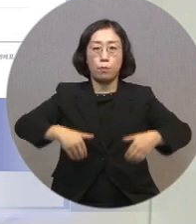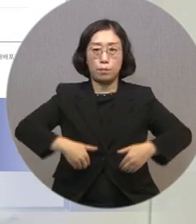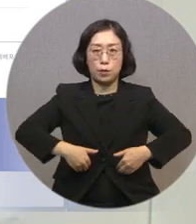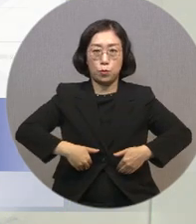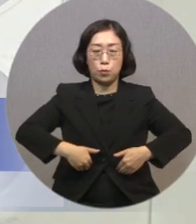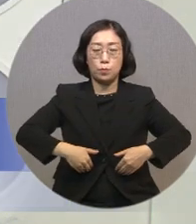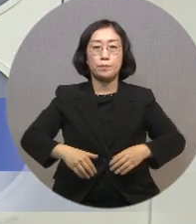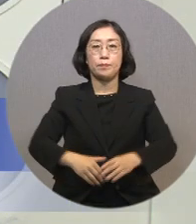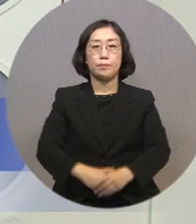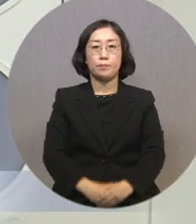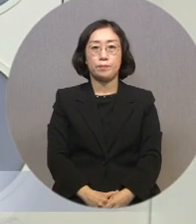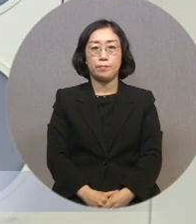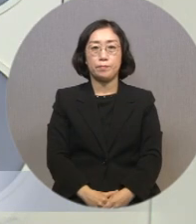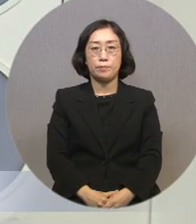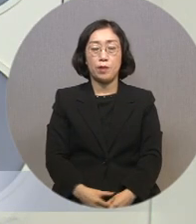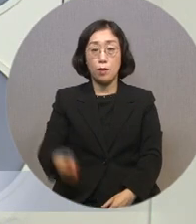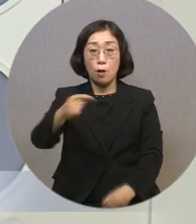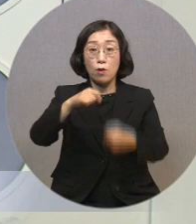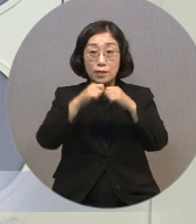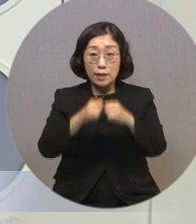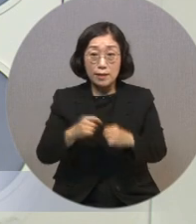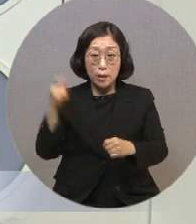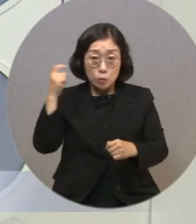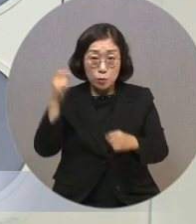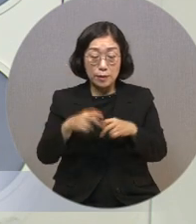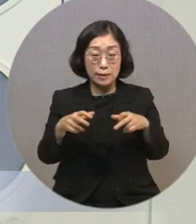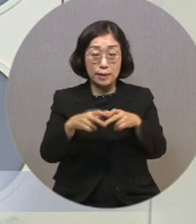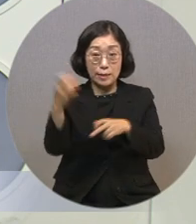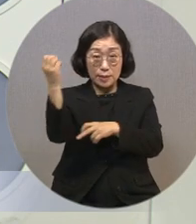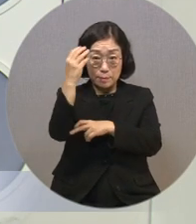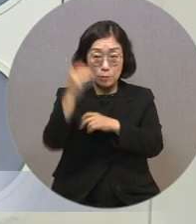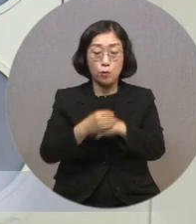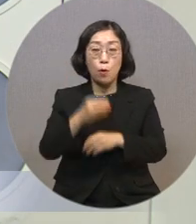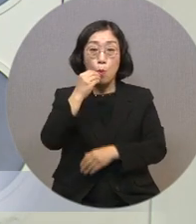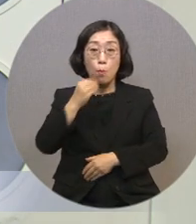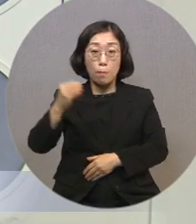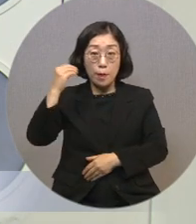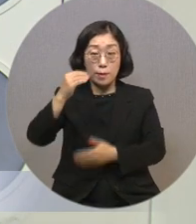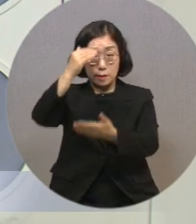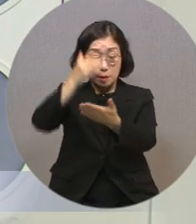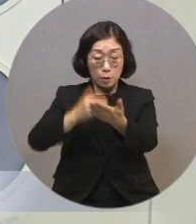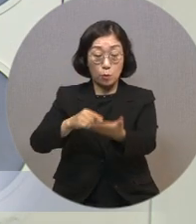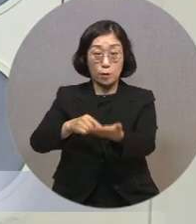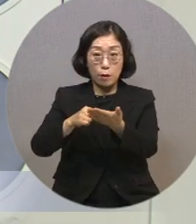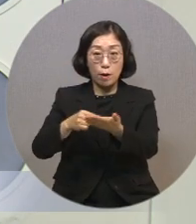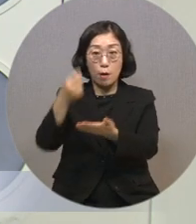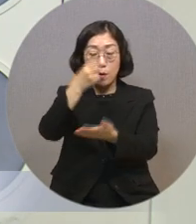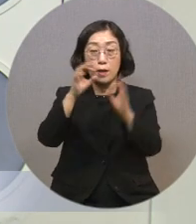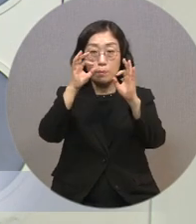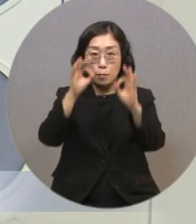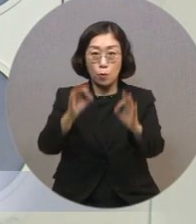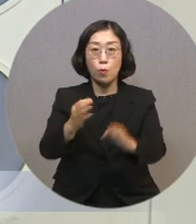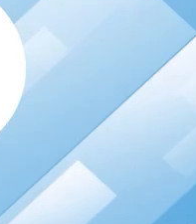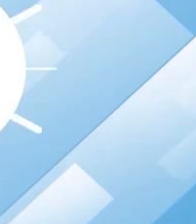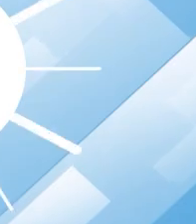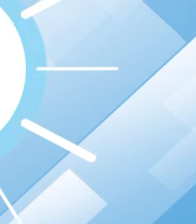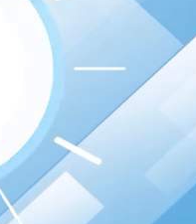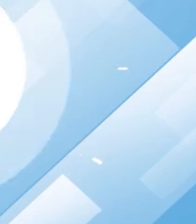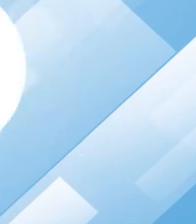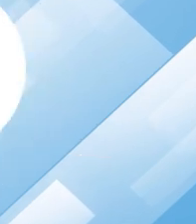할 것입니다 더 자세 뉴스는 장애 신문과 웰페어뉴스 홈페이지를 통해 확인할 수 있습니다